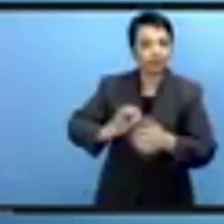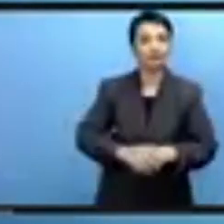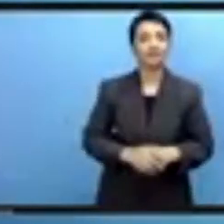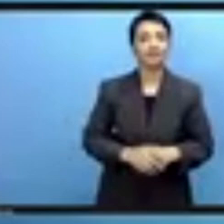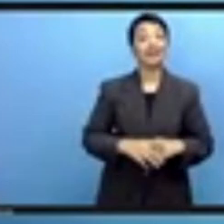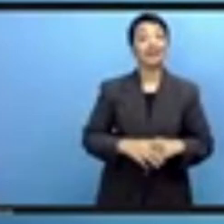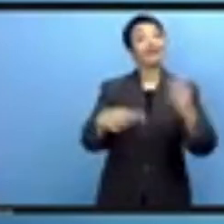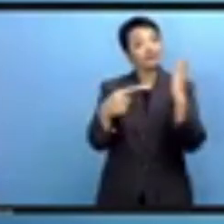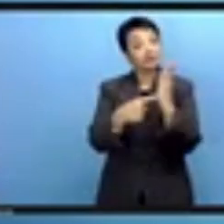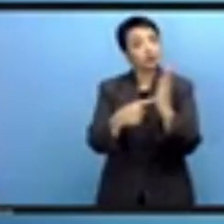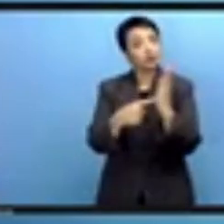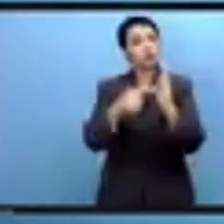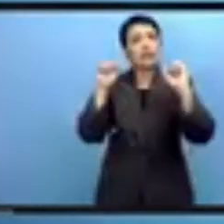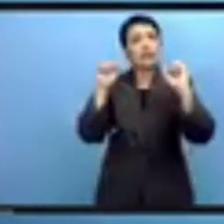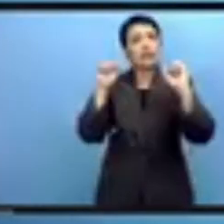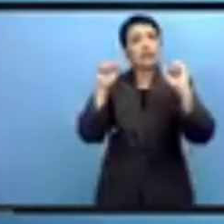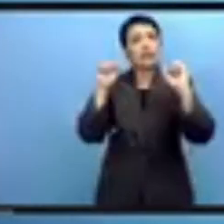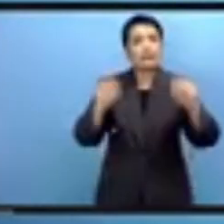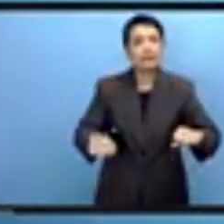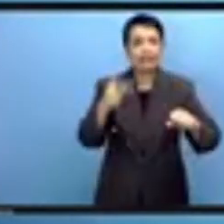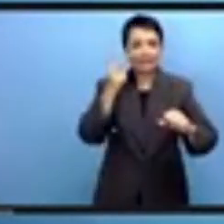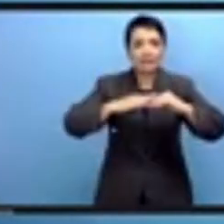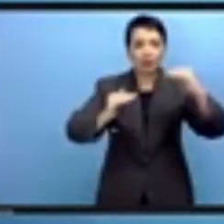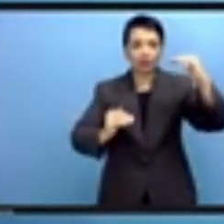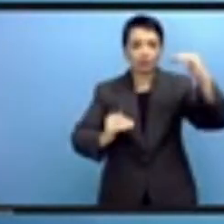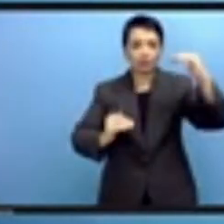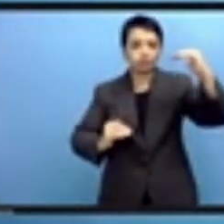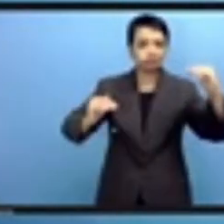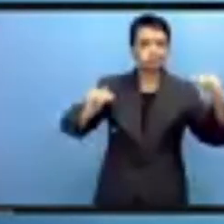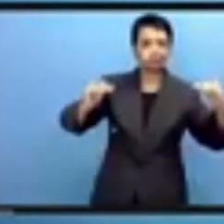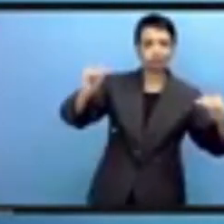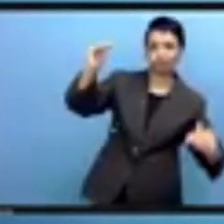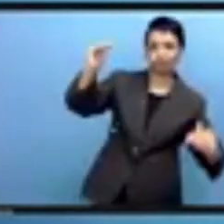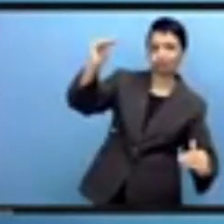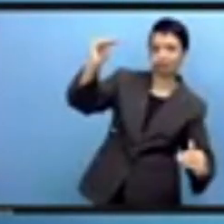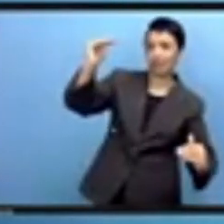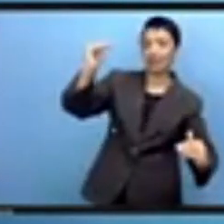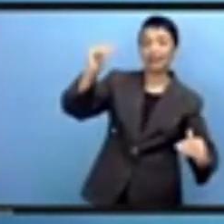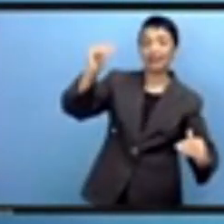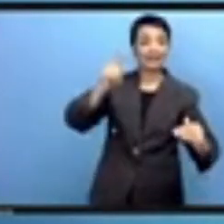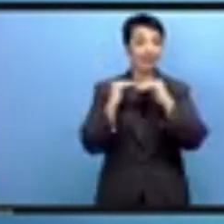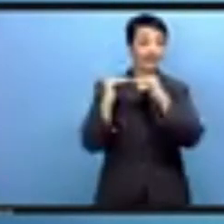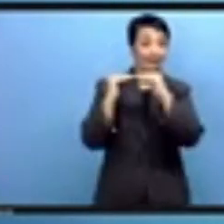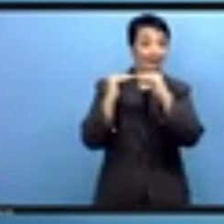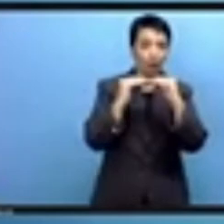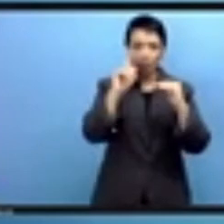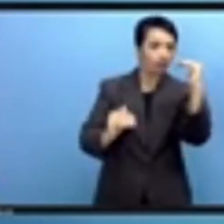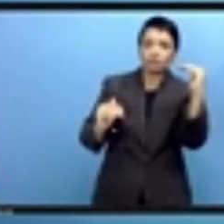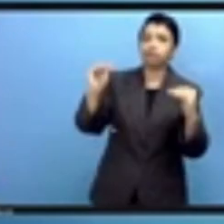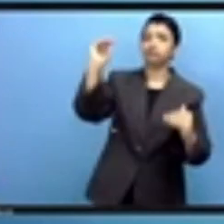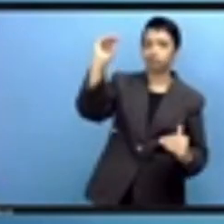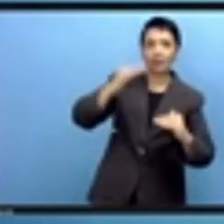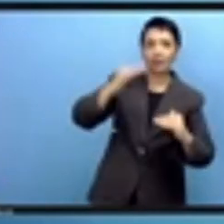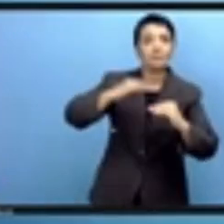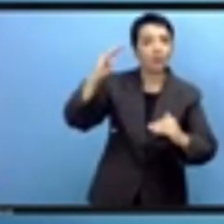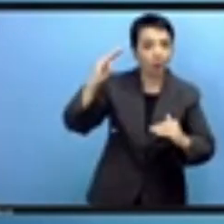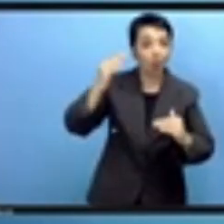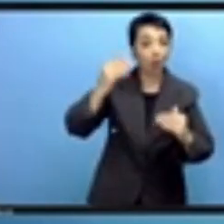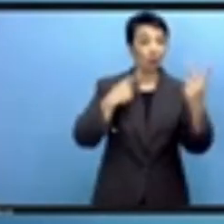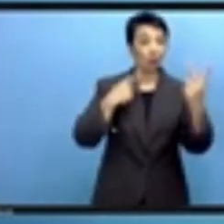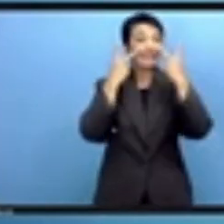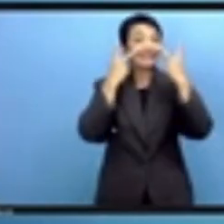理是非常重要的。因为有这样的不平衡、不平等，